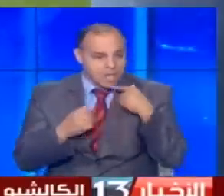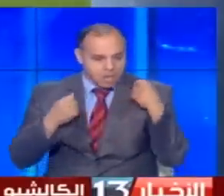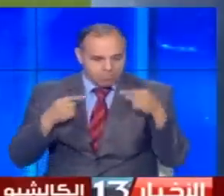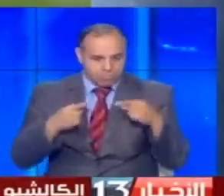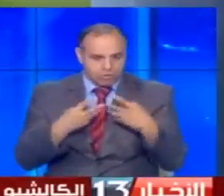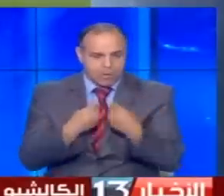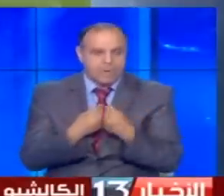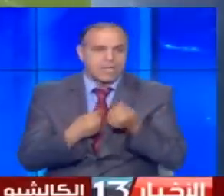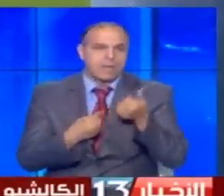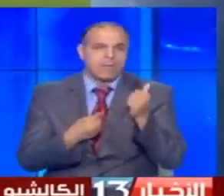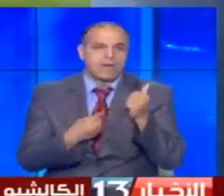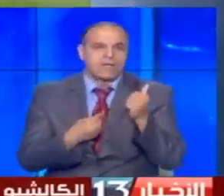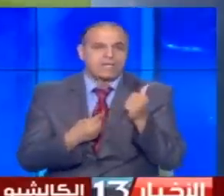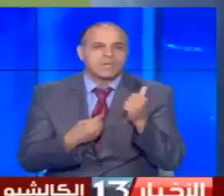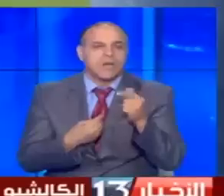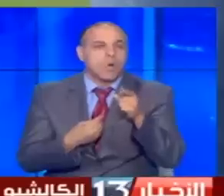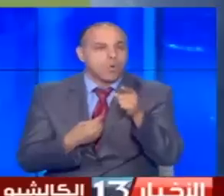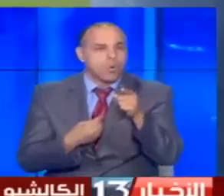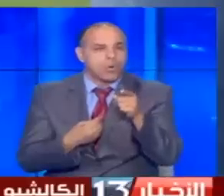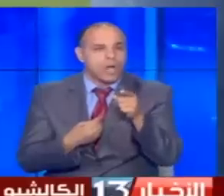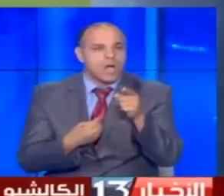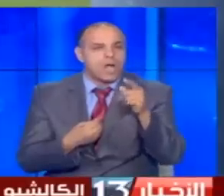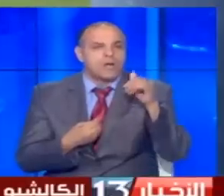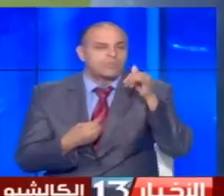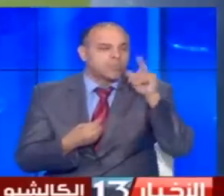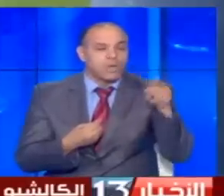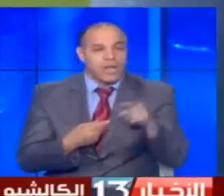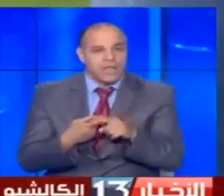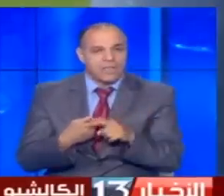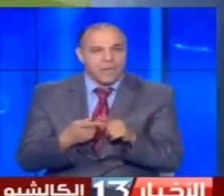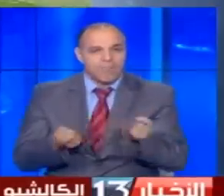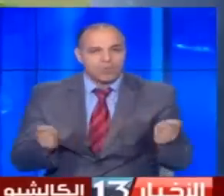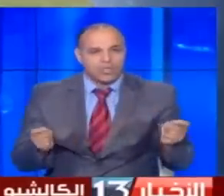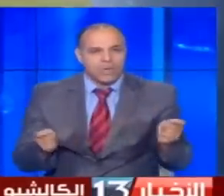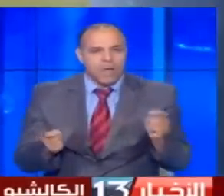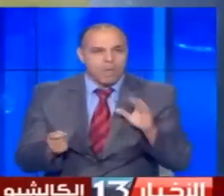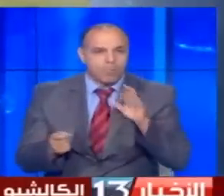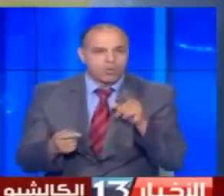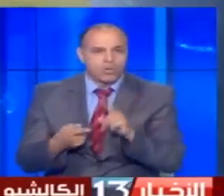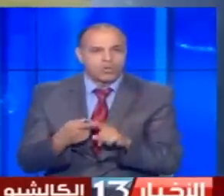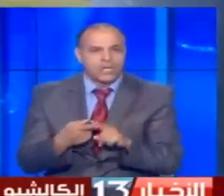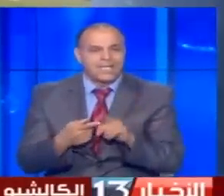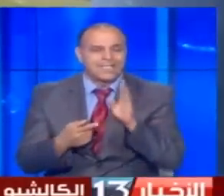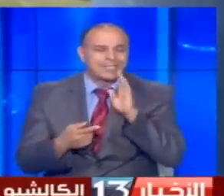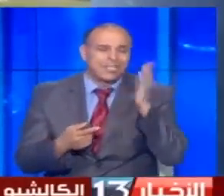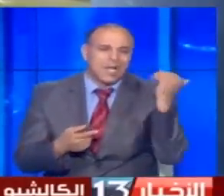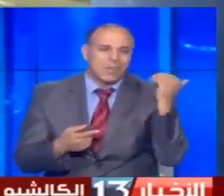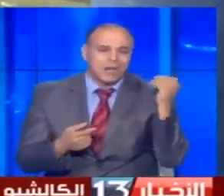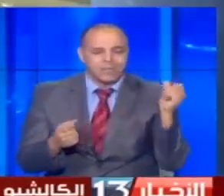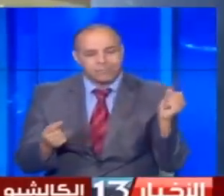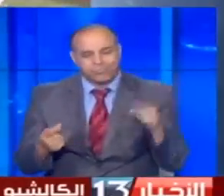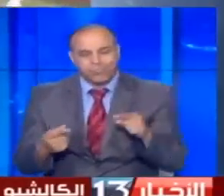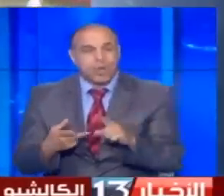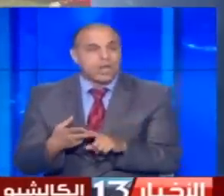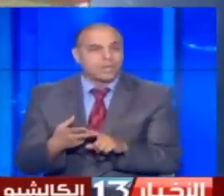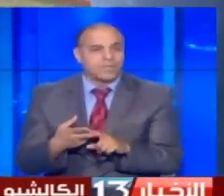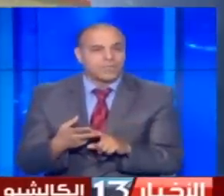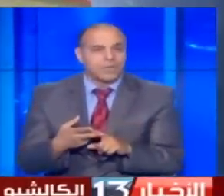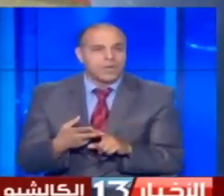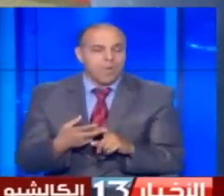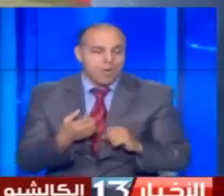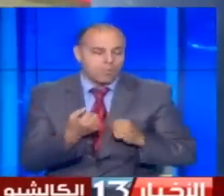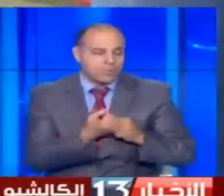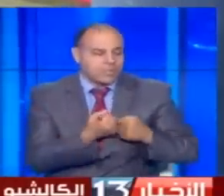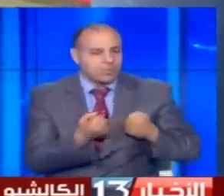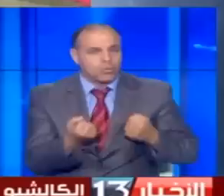جمعت بالاليات النجم السابق اليوفي طيب انزاكي مدرب الفريق التركي السابق به السيد العجوز والمساعده